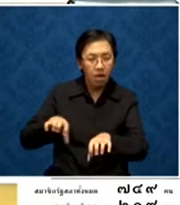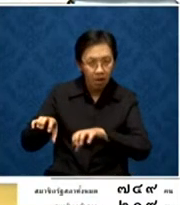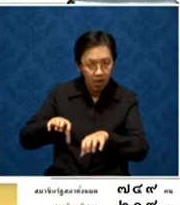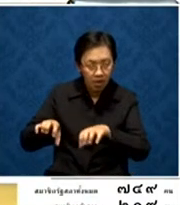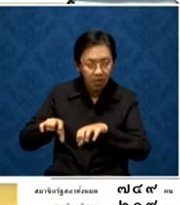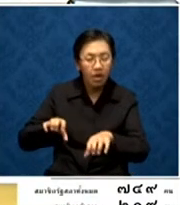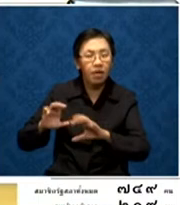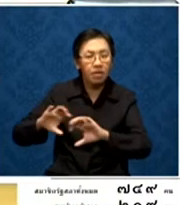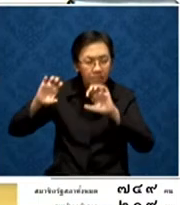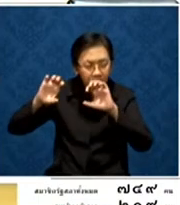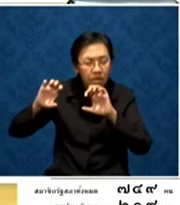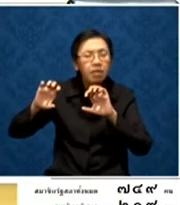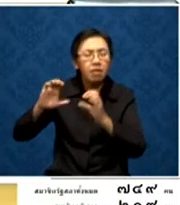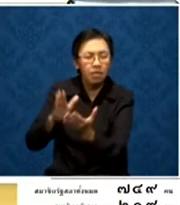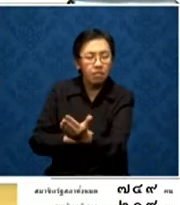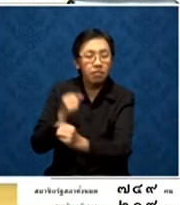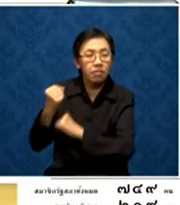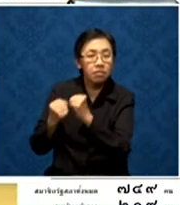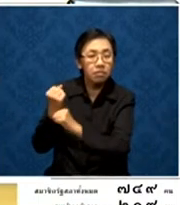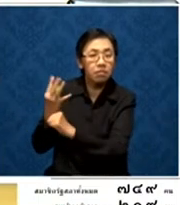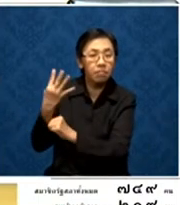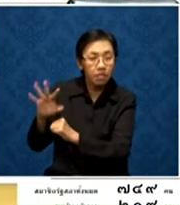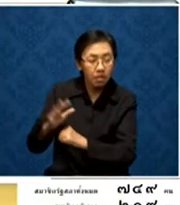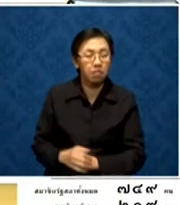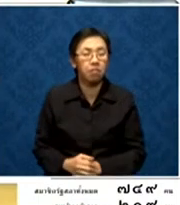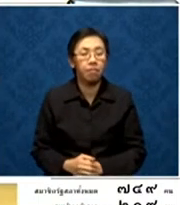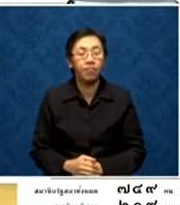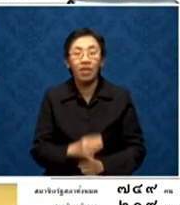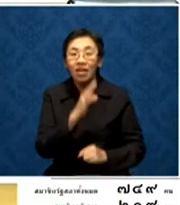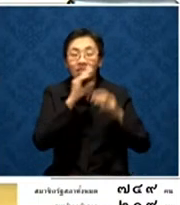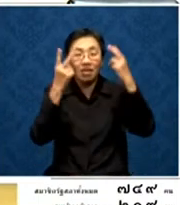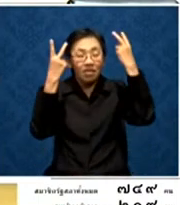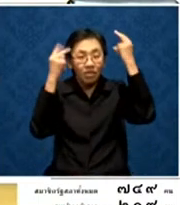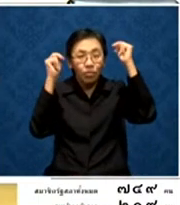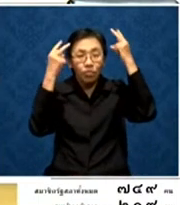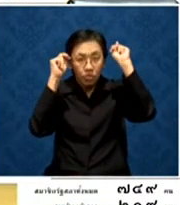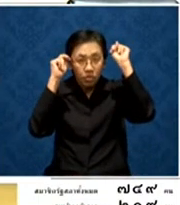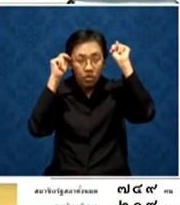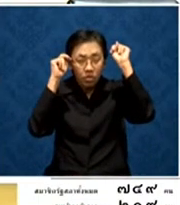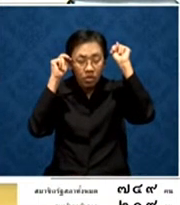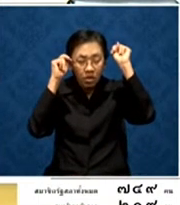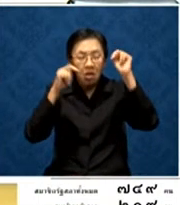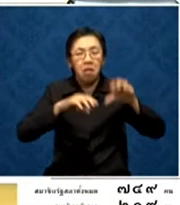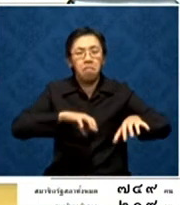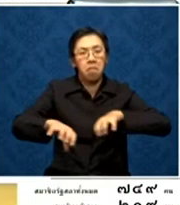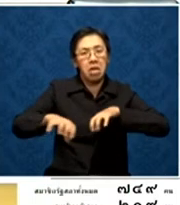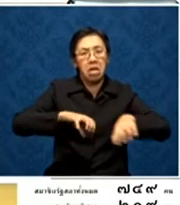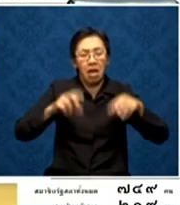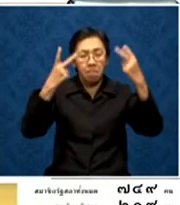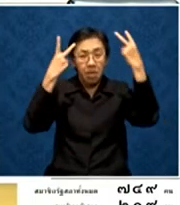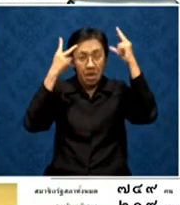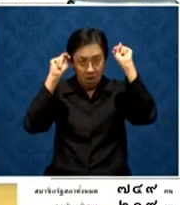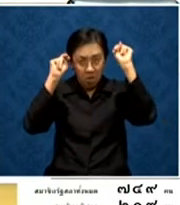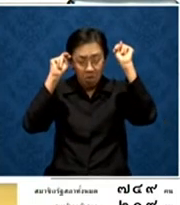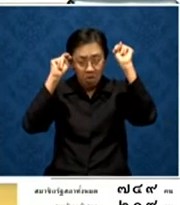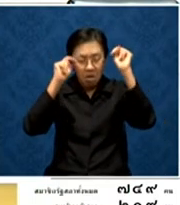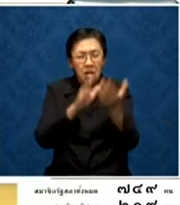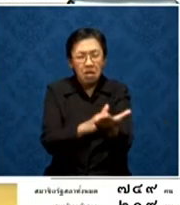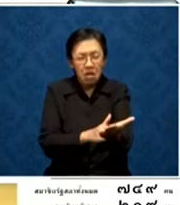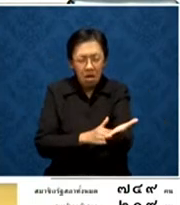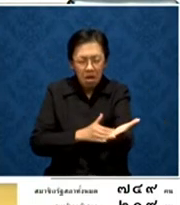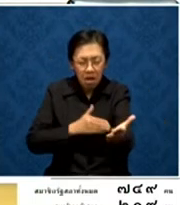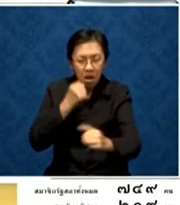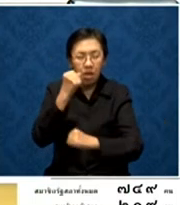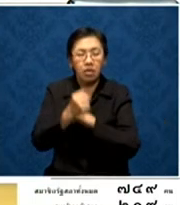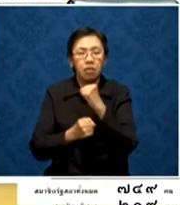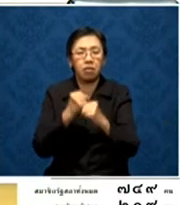พันตำรวจเอกทวีสอดส่องนะครับตัวแทนจากพรรคประชาชาติ1ใน8พรรคร่วมกำลังขึ้นมาอภิปรายอยู่ตอนนี้ครับผม ครับ ประเด็นหลักในการอภิปราย